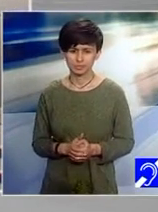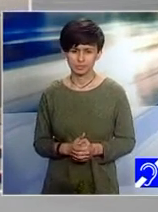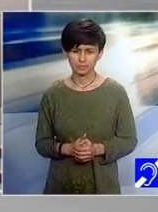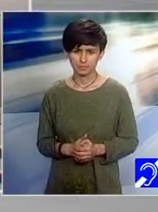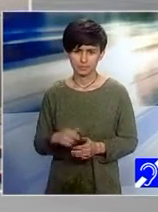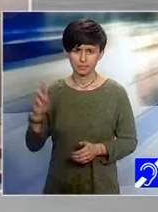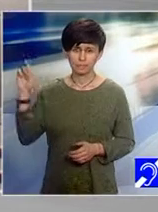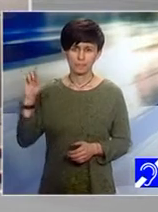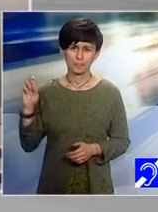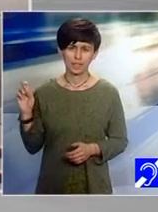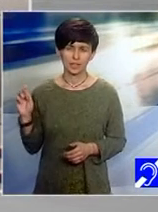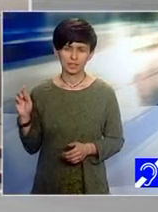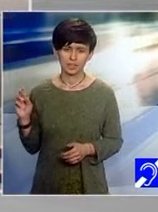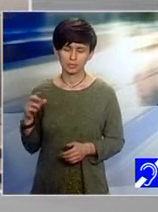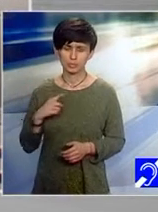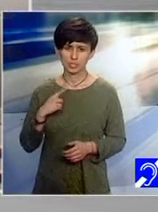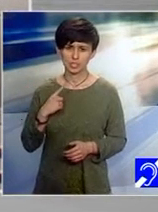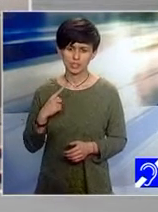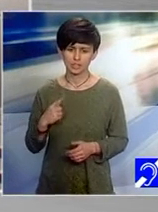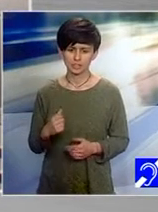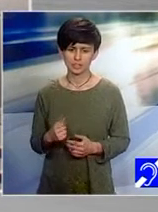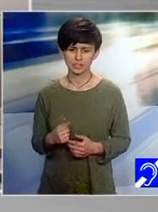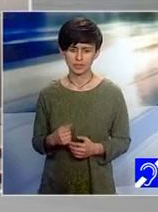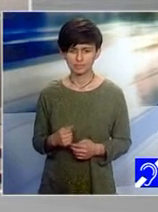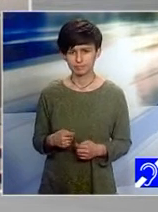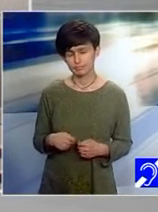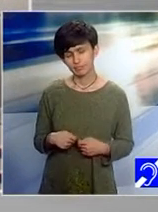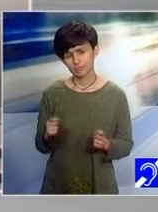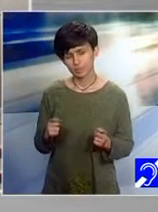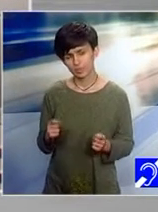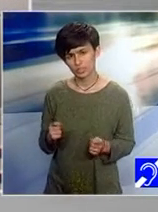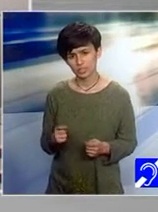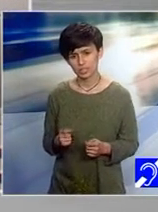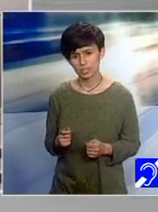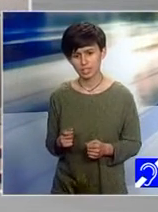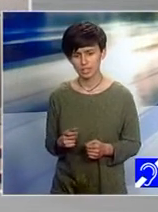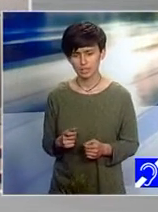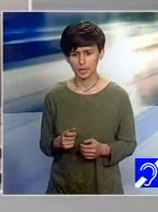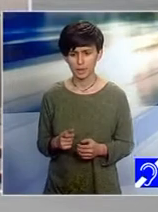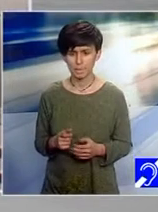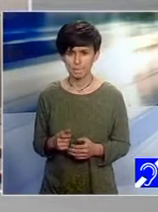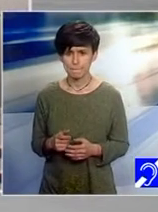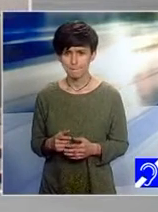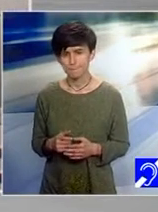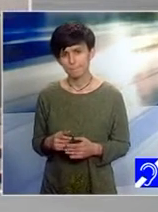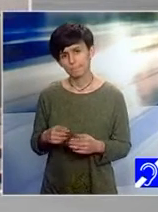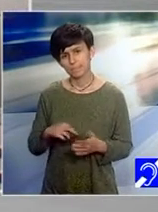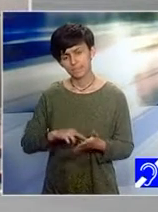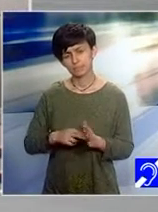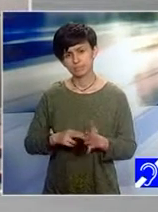Republica Nagorno-Karabakh este în totalitate, hai să nu zic totalitate, într-un procent